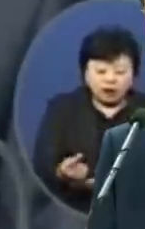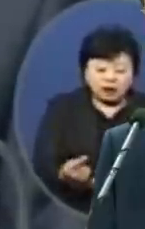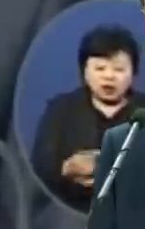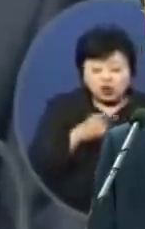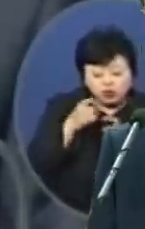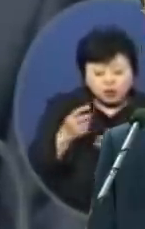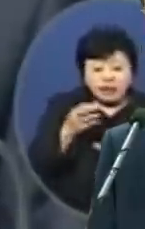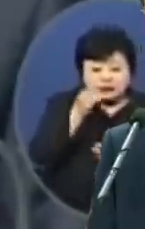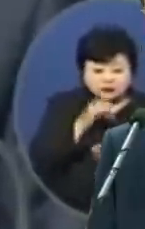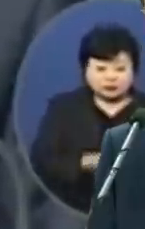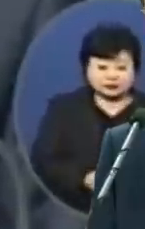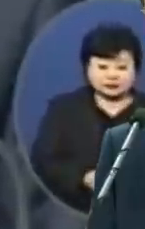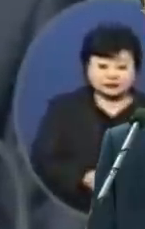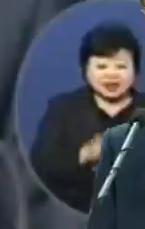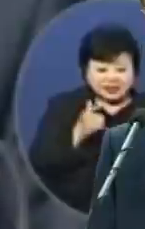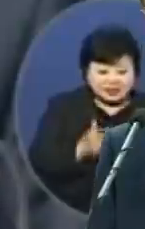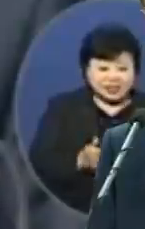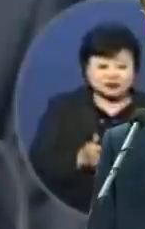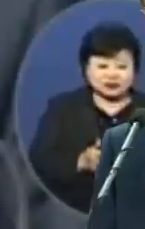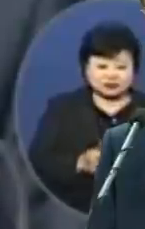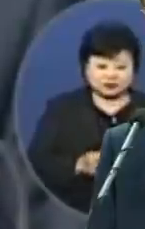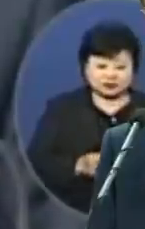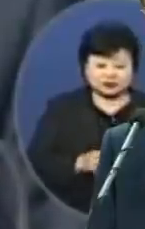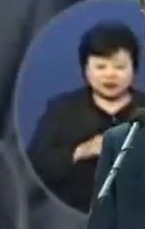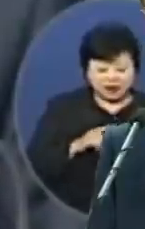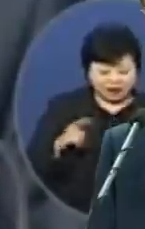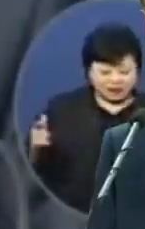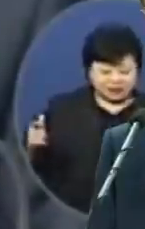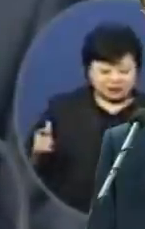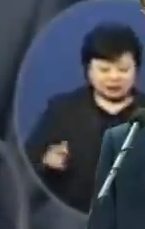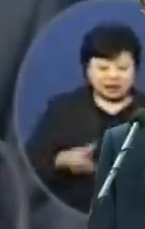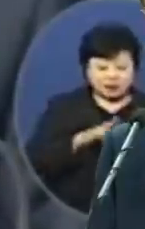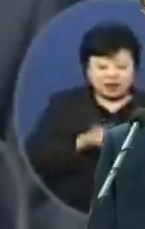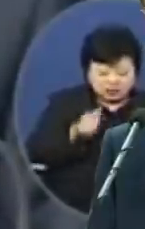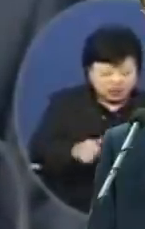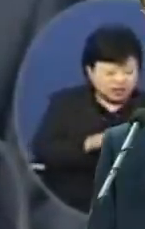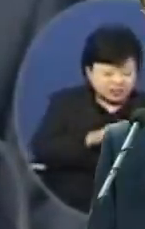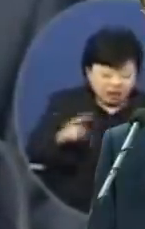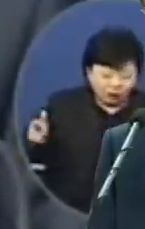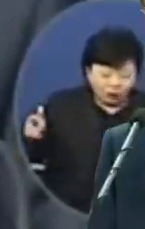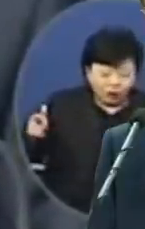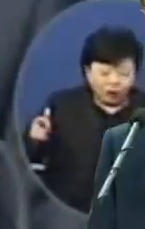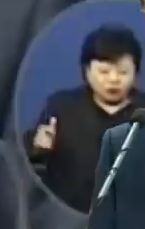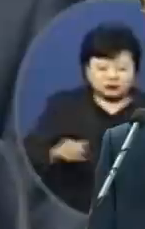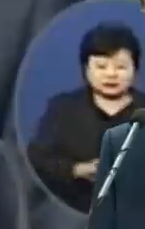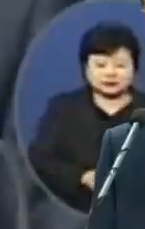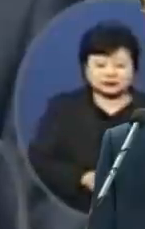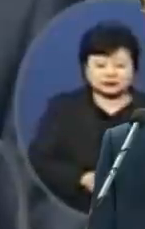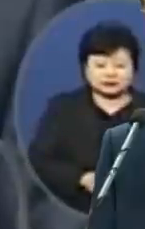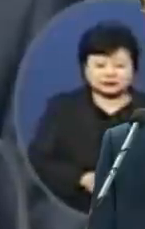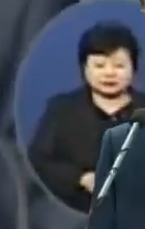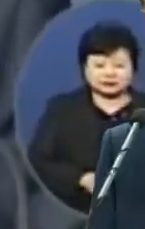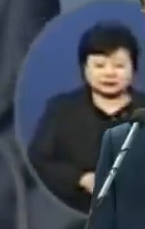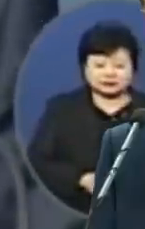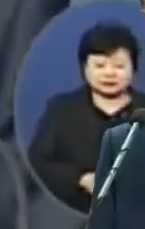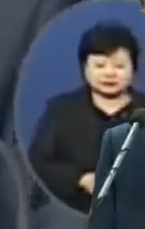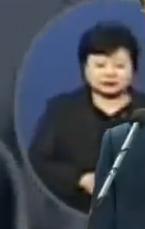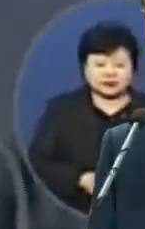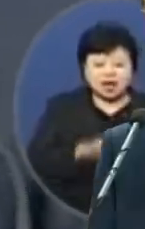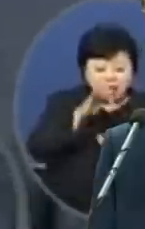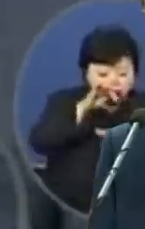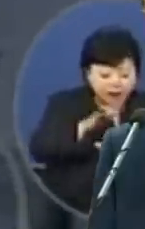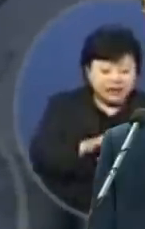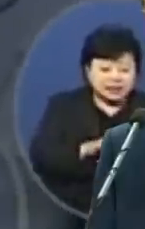유혹할 때가 많습니다. 그러나 예수님은 단호하게 마귀에게 절하지 않고 그런 것을 얻기 위해서 수단과 방법을 가리지 않고